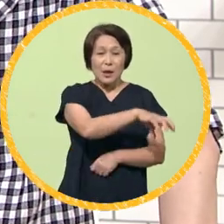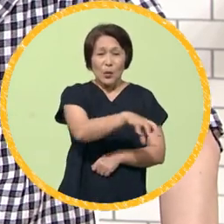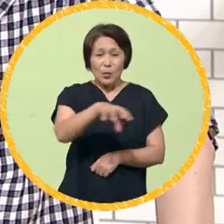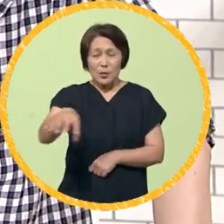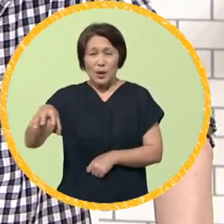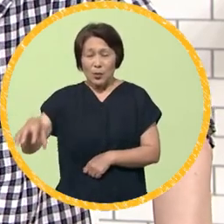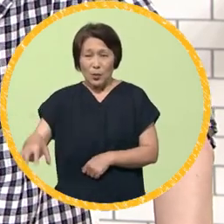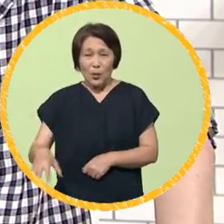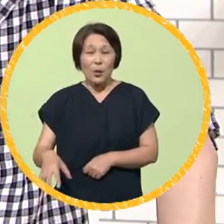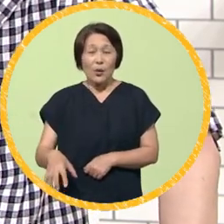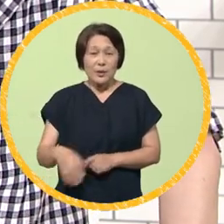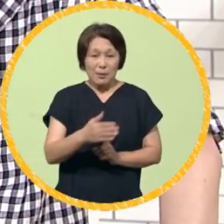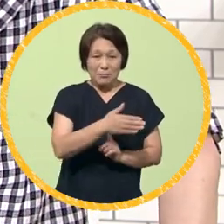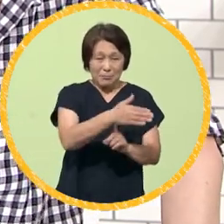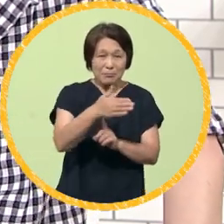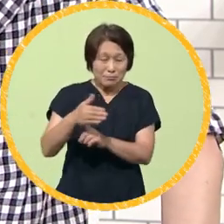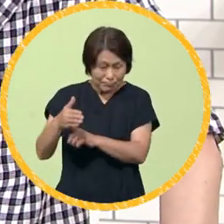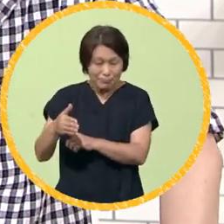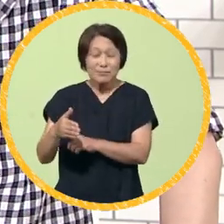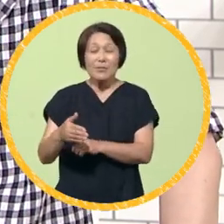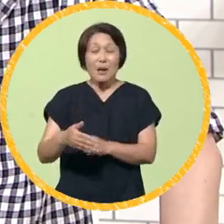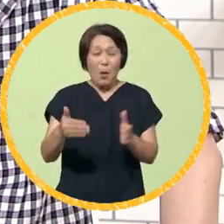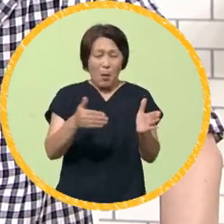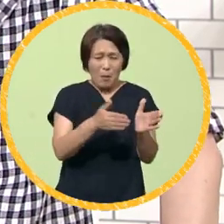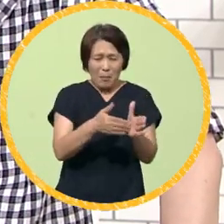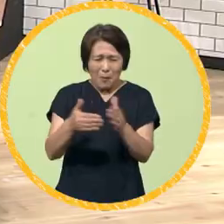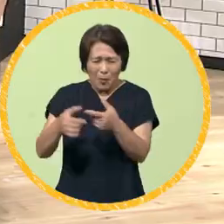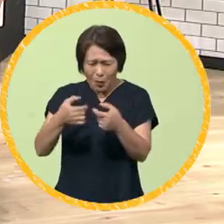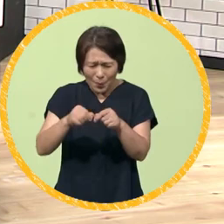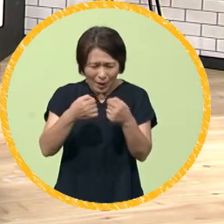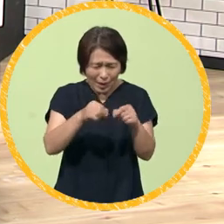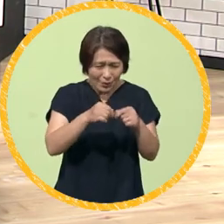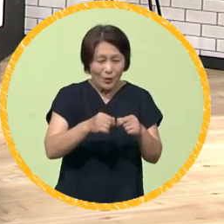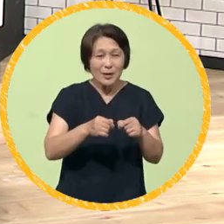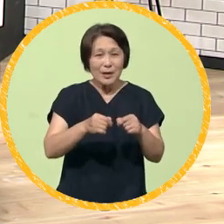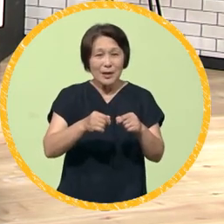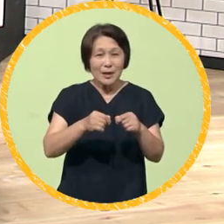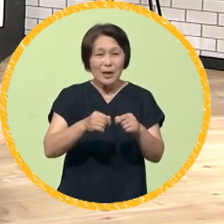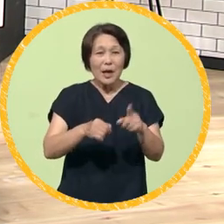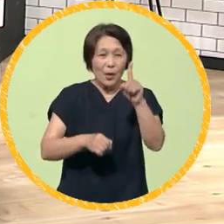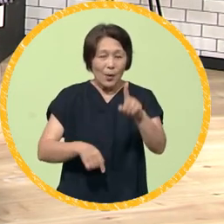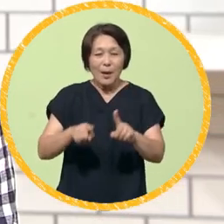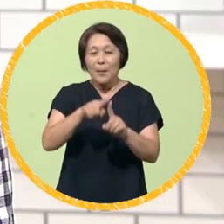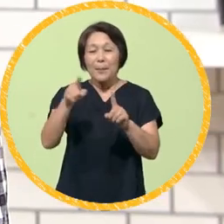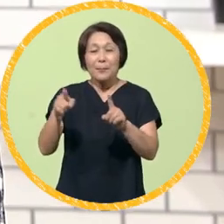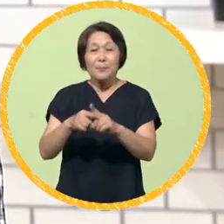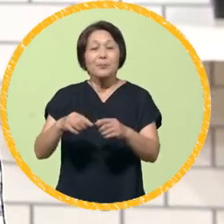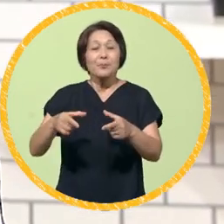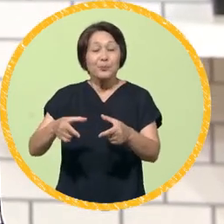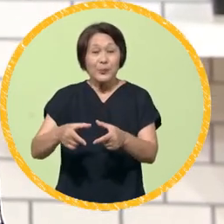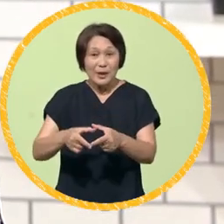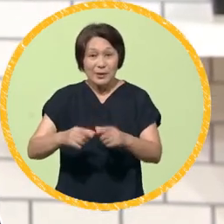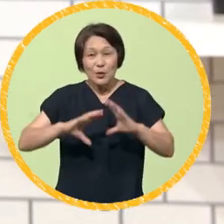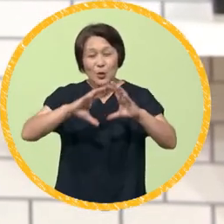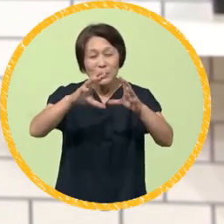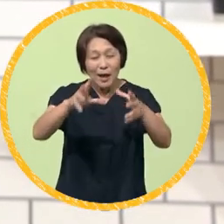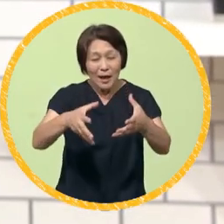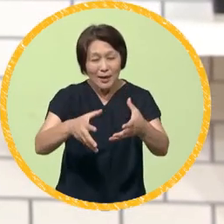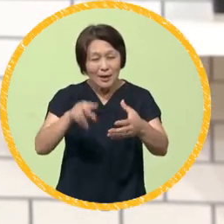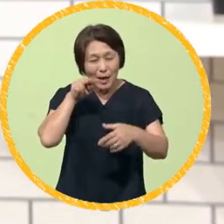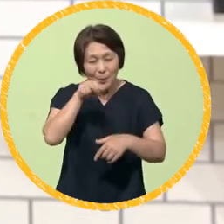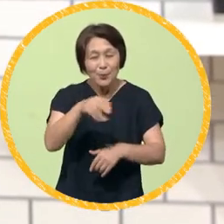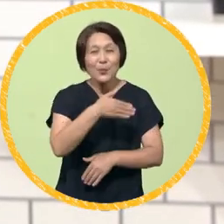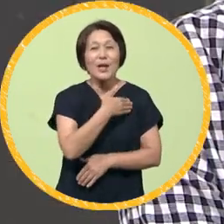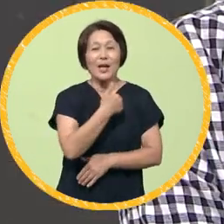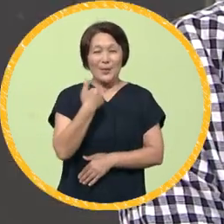に、あの細部までというか、 ね、その世界観に入れるのがね、 ここまで大規模ってあんまないですよね。 そうですね、ないない